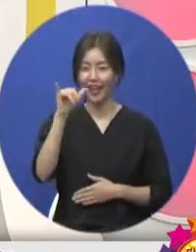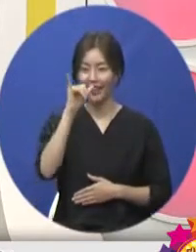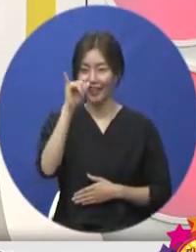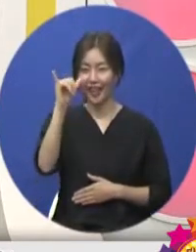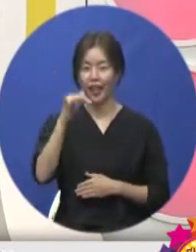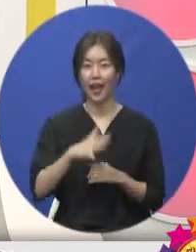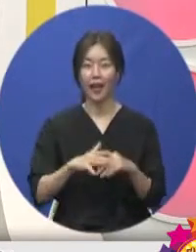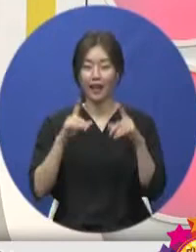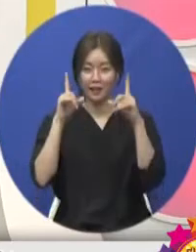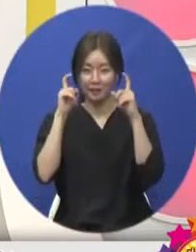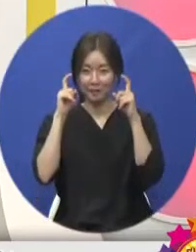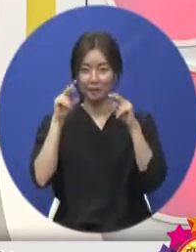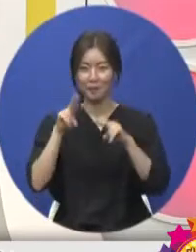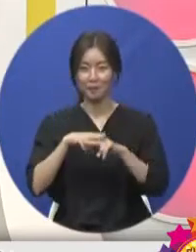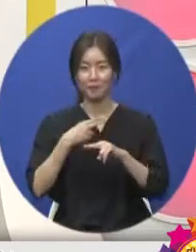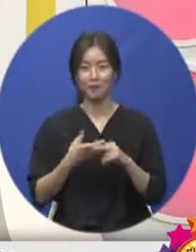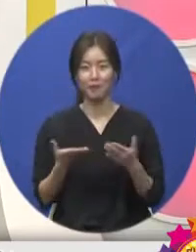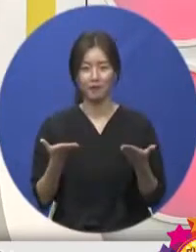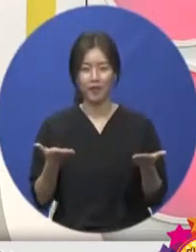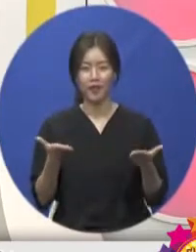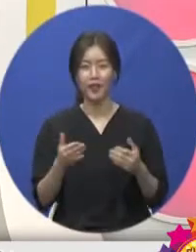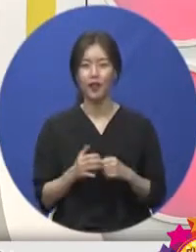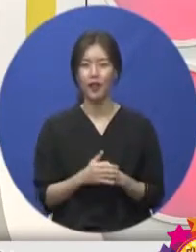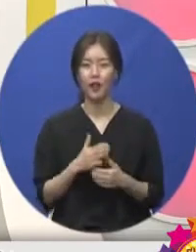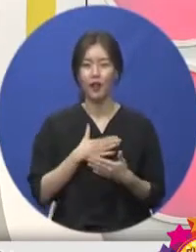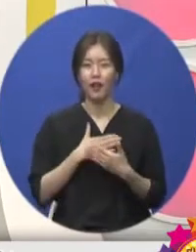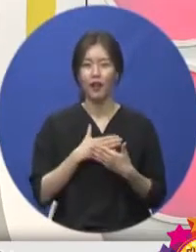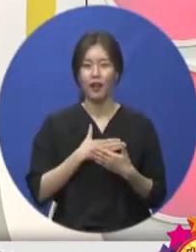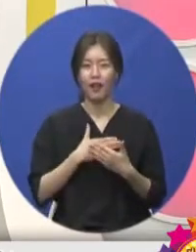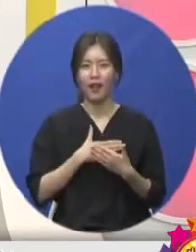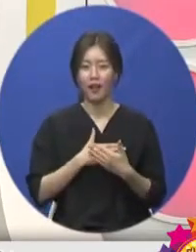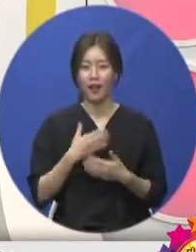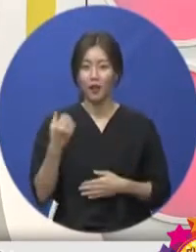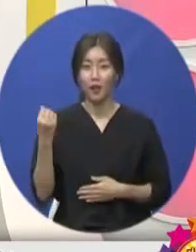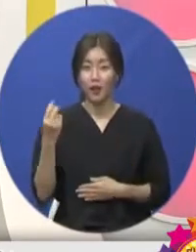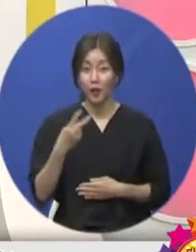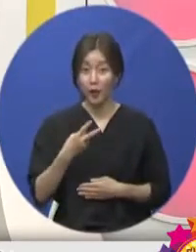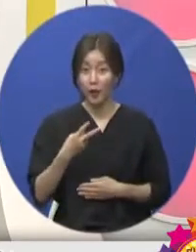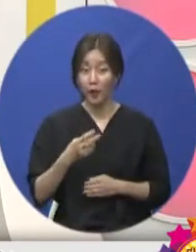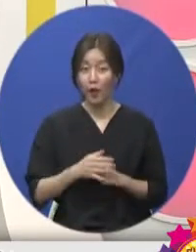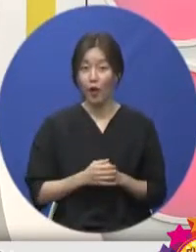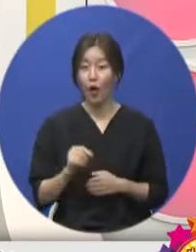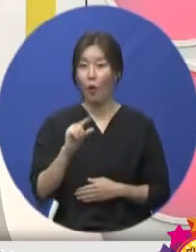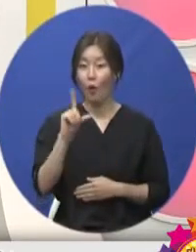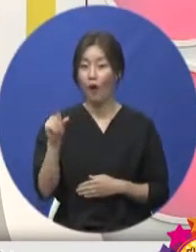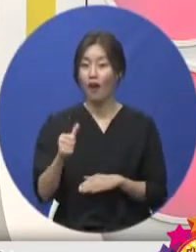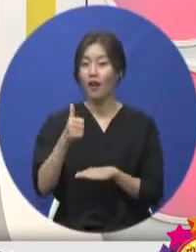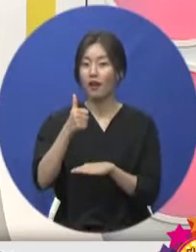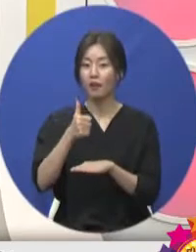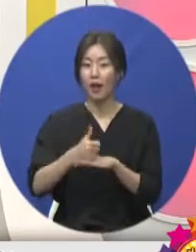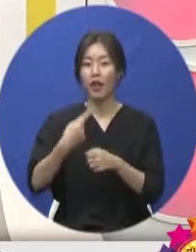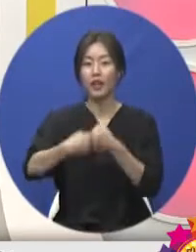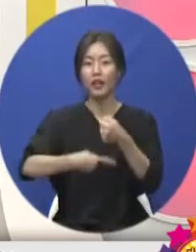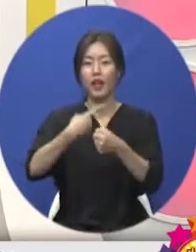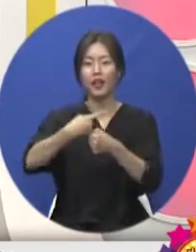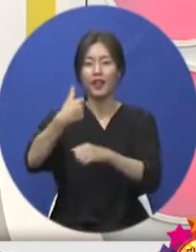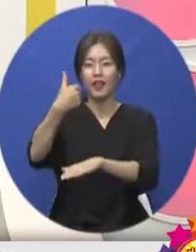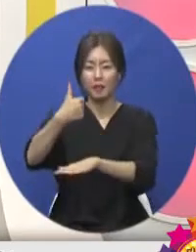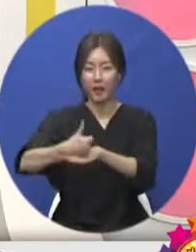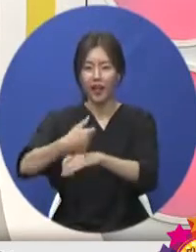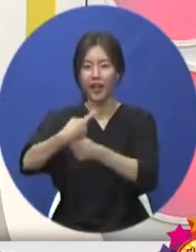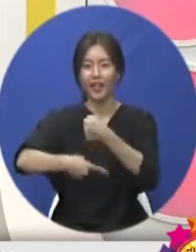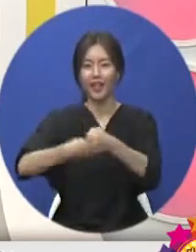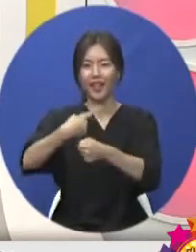나눔 대상께는 디지털 카메라를 선물로 드립니다. 떨려요. 그리고 월말 결선에 나갈 수 있는 티켓을